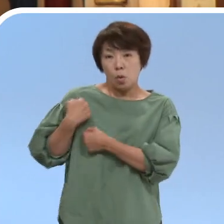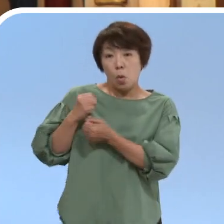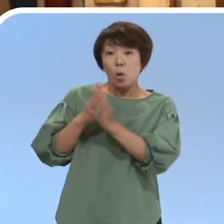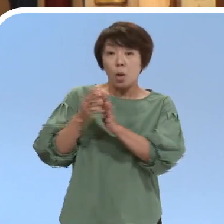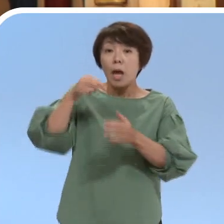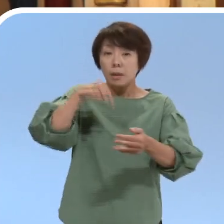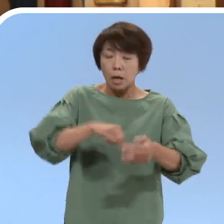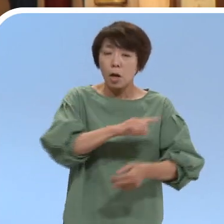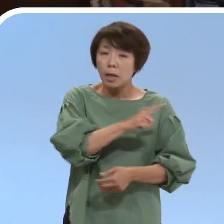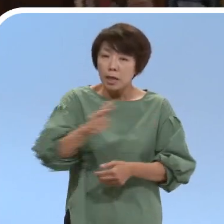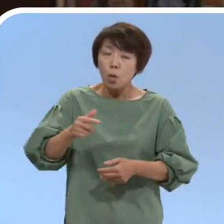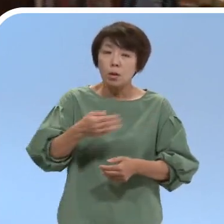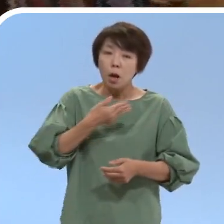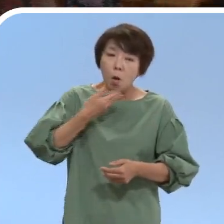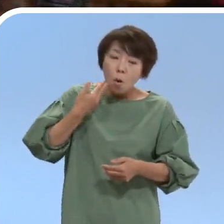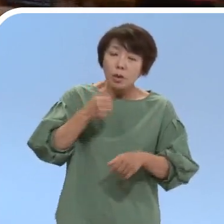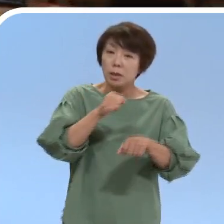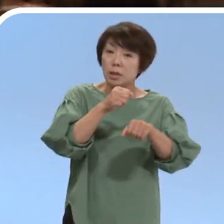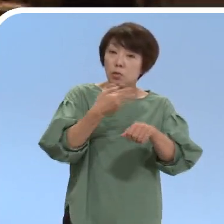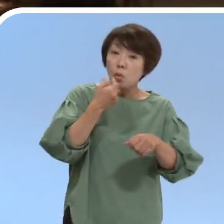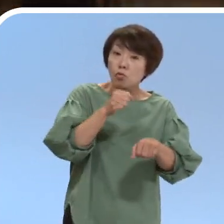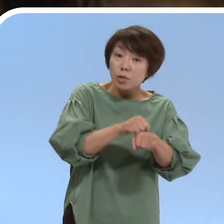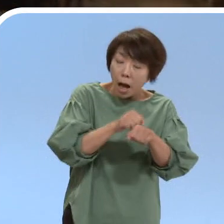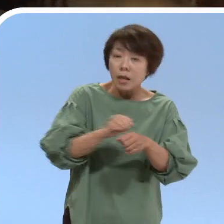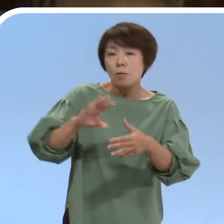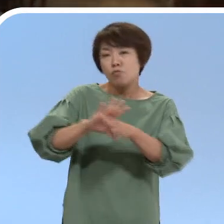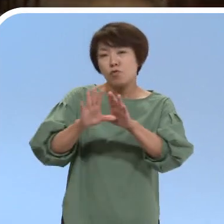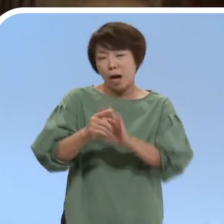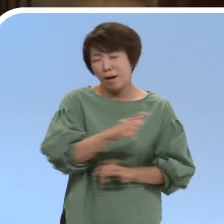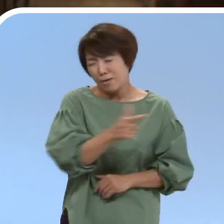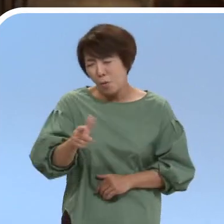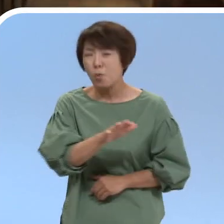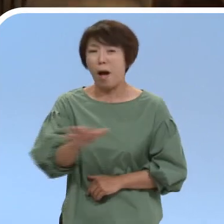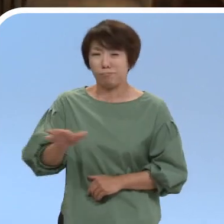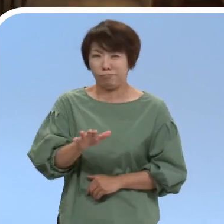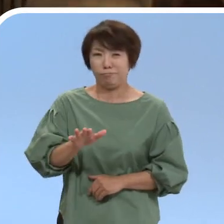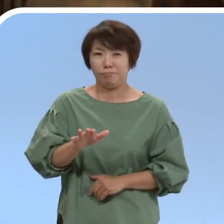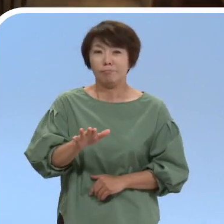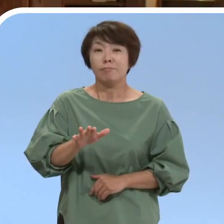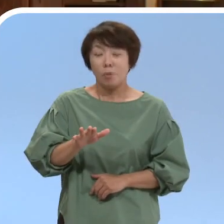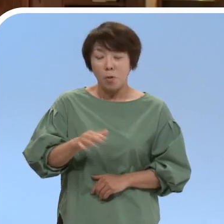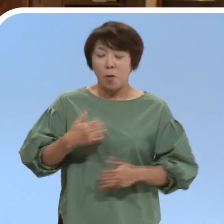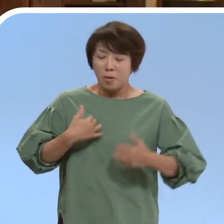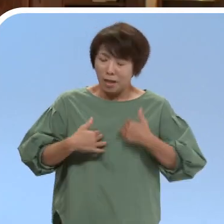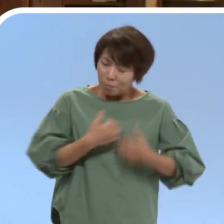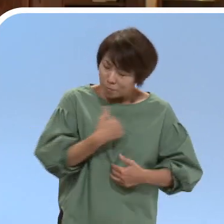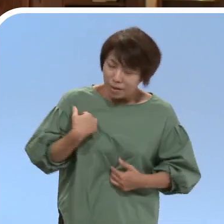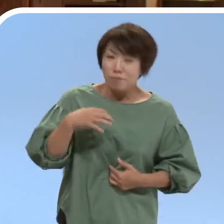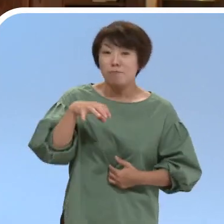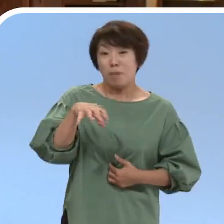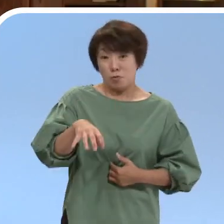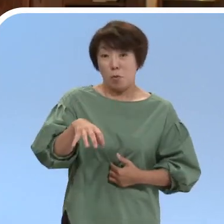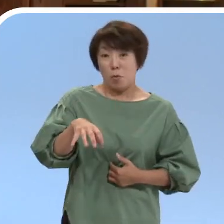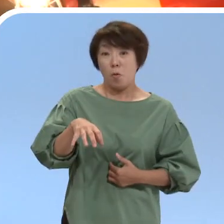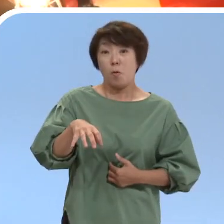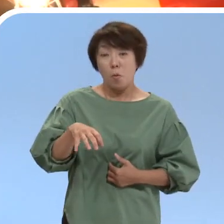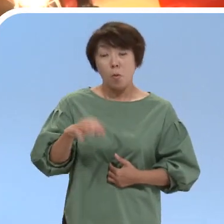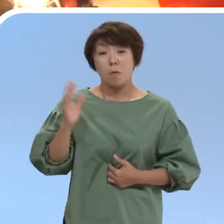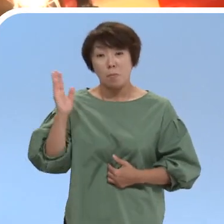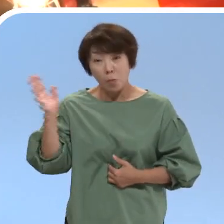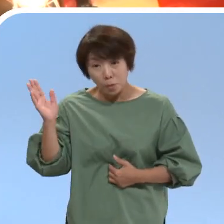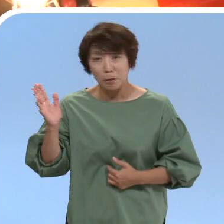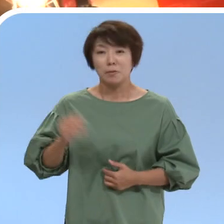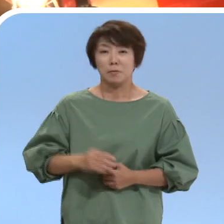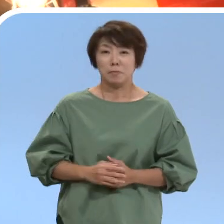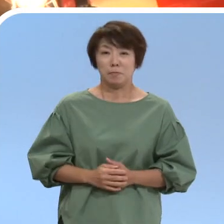兵庫にはさまざまな美味しい食材や食文化がいっぱい。それを存分に楽しめるのがこちらのお店なん